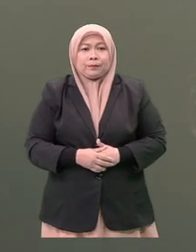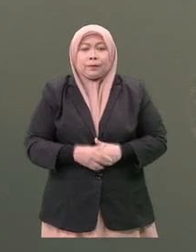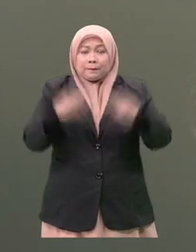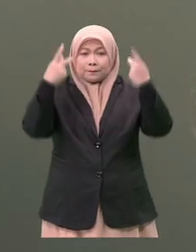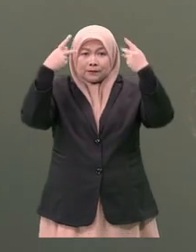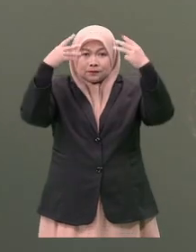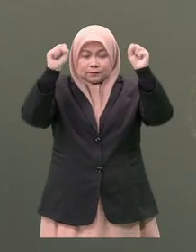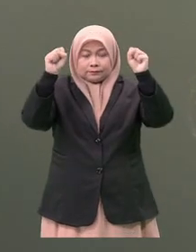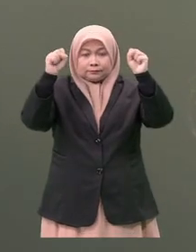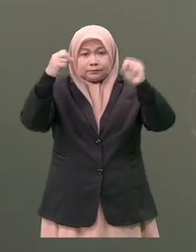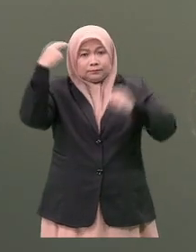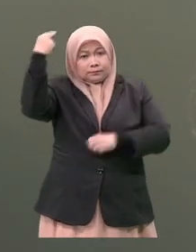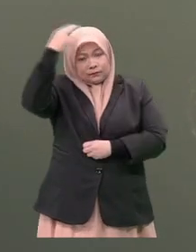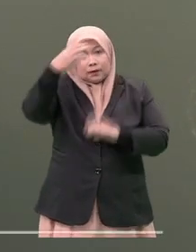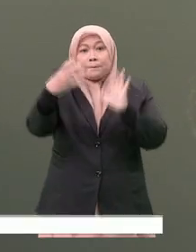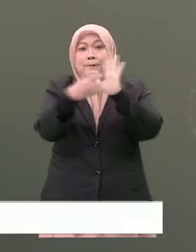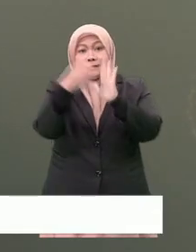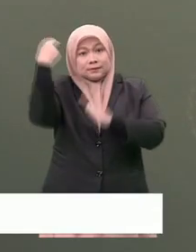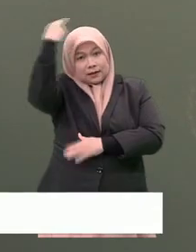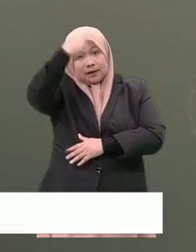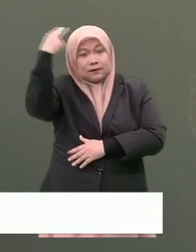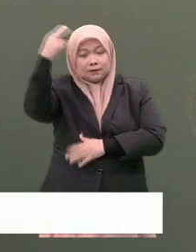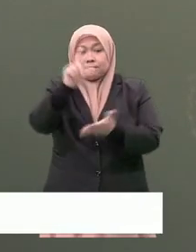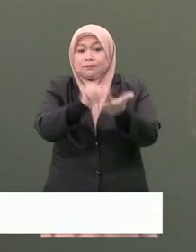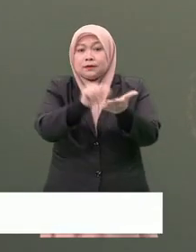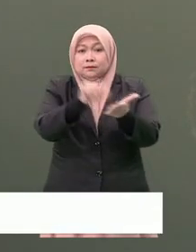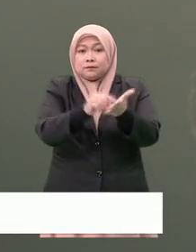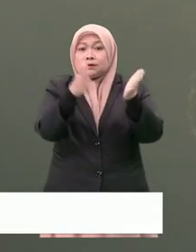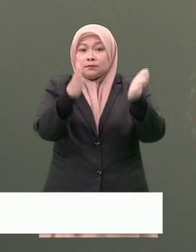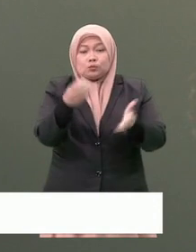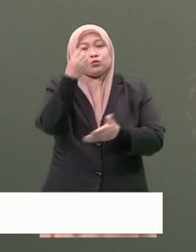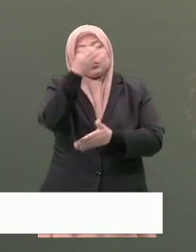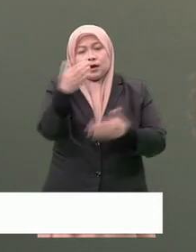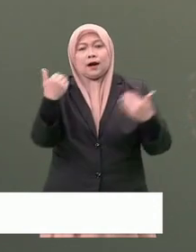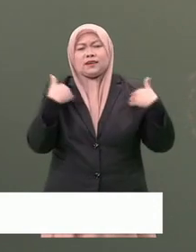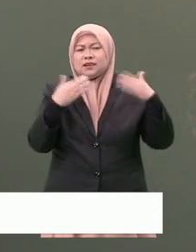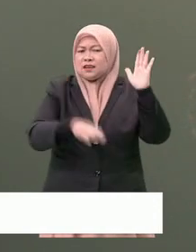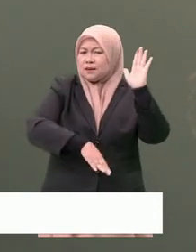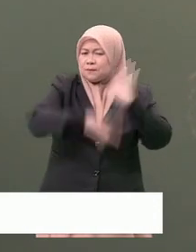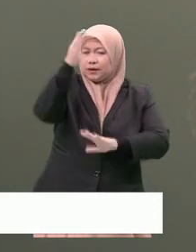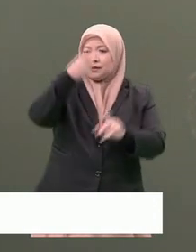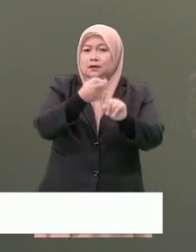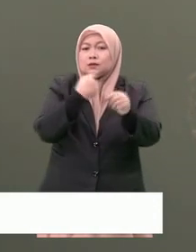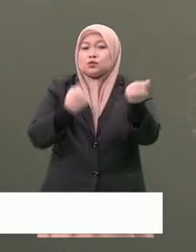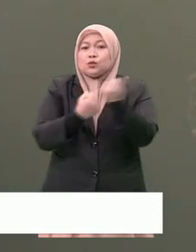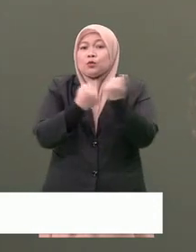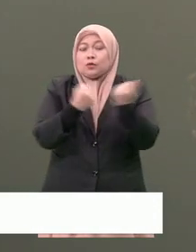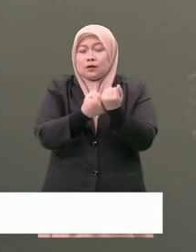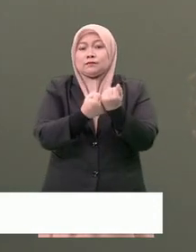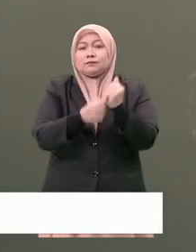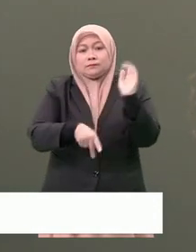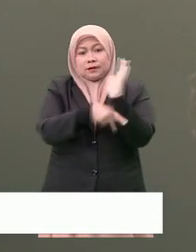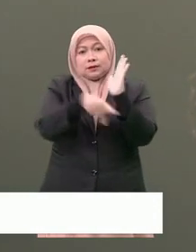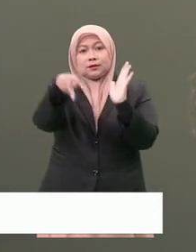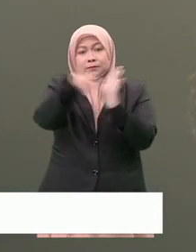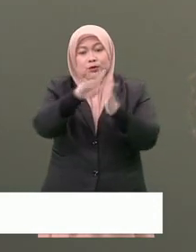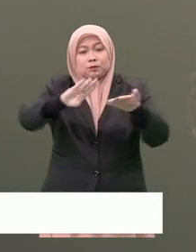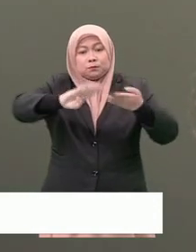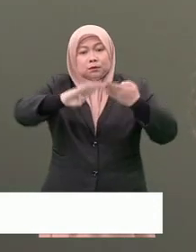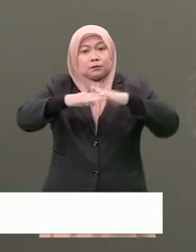Presiden PAS Tan Sri Abdul Hadi Awang memaklumkan media bahawa pihaknya sudah mempunyai lebih dari sokongan ahli parlimen yang diperlukan untuk